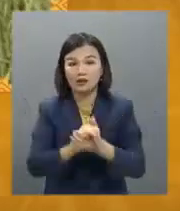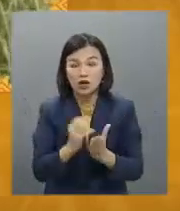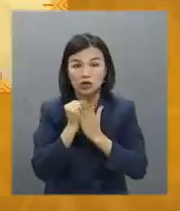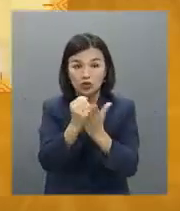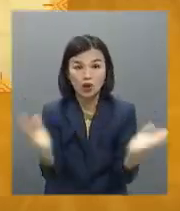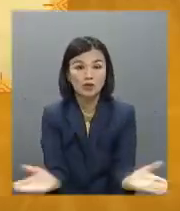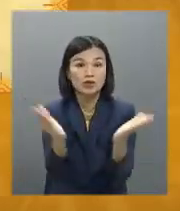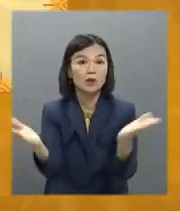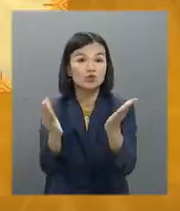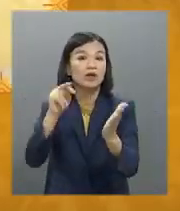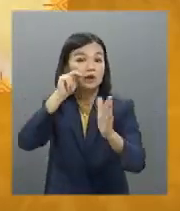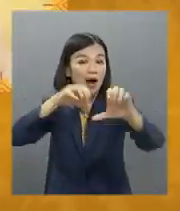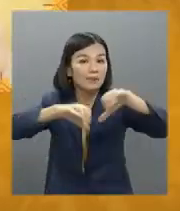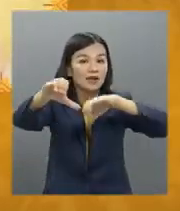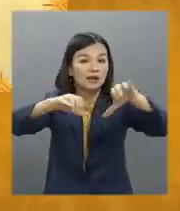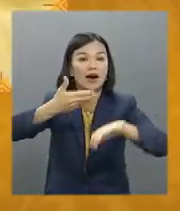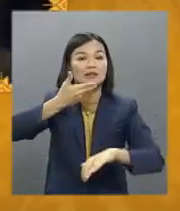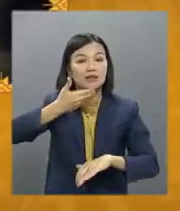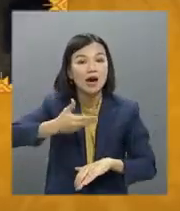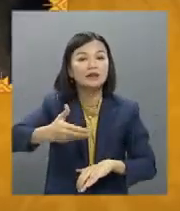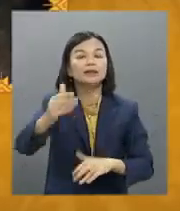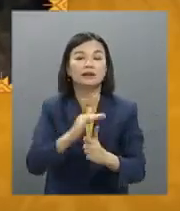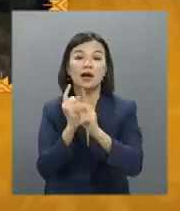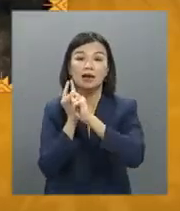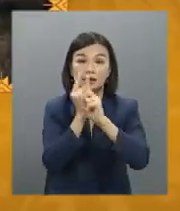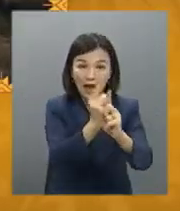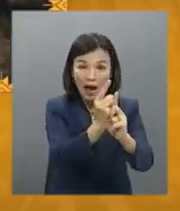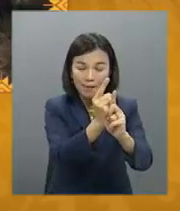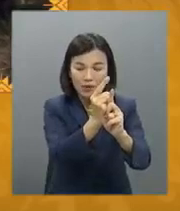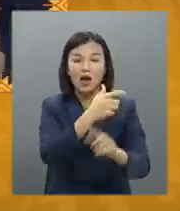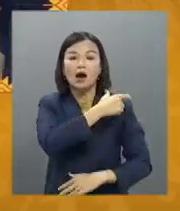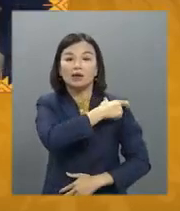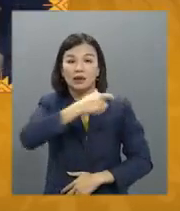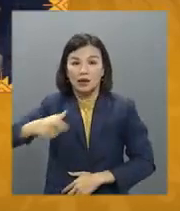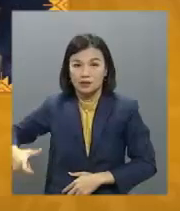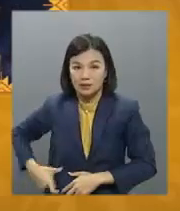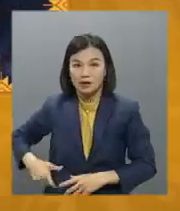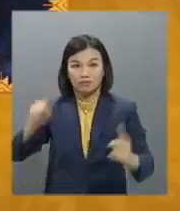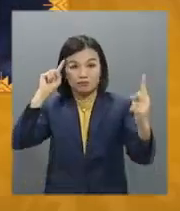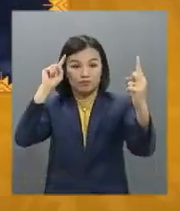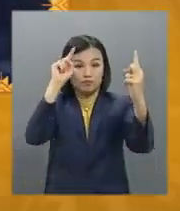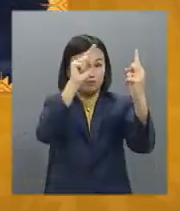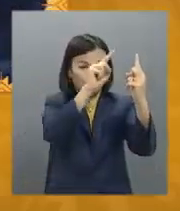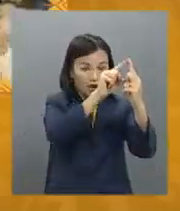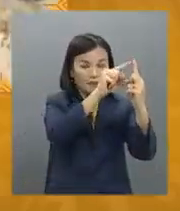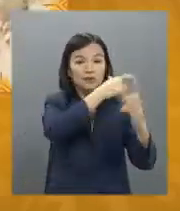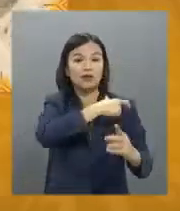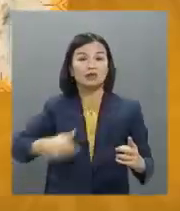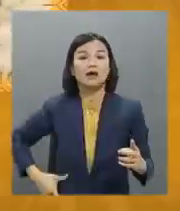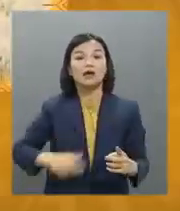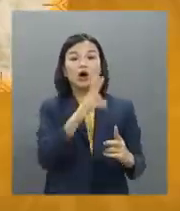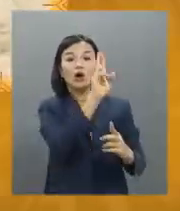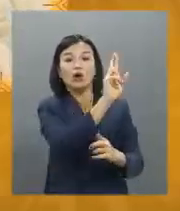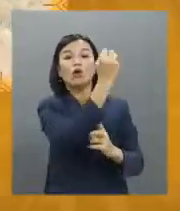การภัยแล้งในท้องถิ่นและสนับสนุนการจัดการน้ำอย่างยั่งยืนตามแนวพระราชดำริพระบาทสมเด็จพระบรมชนกา